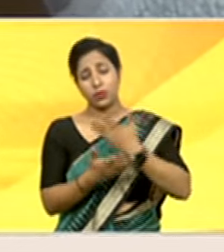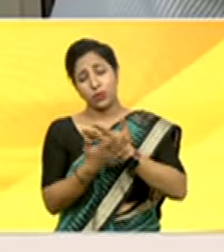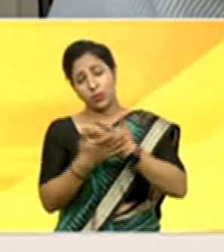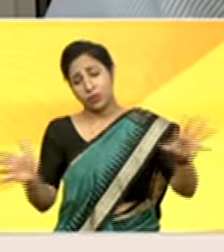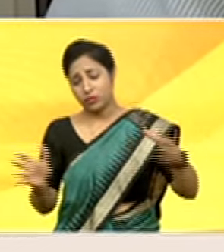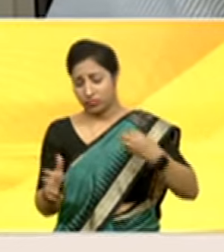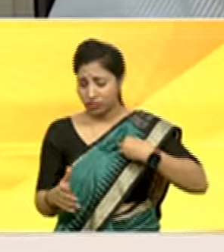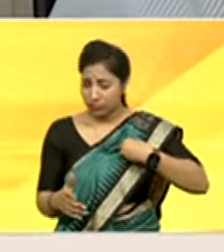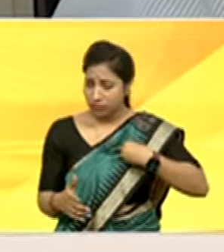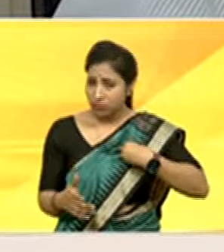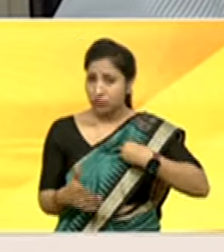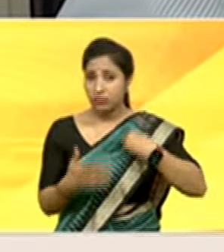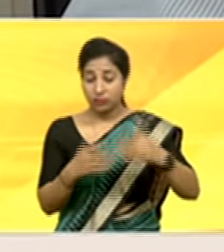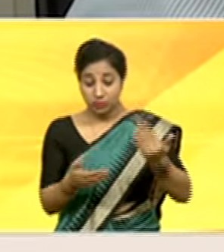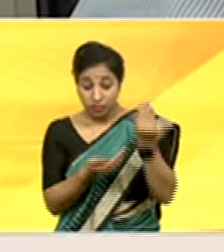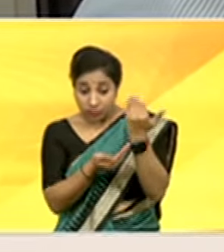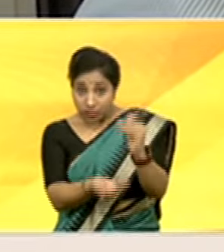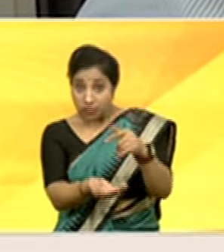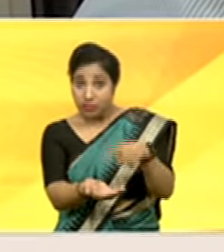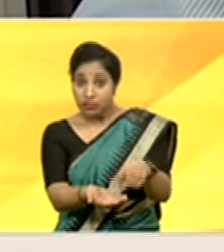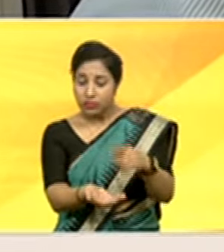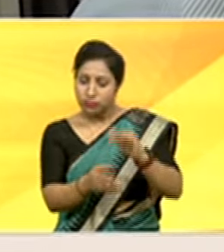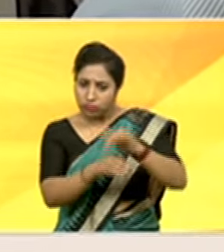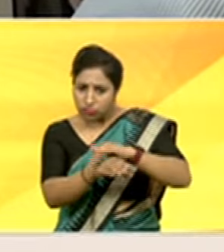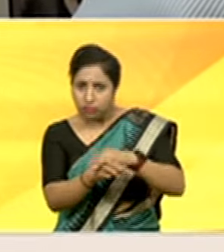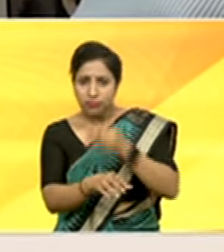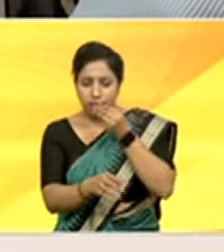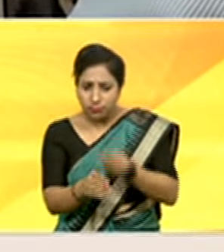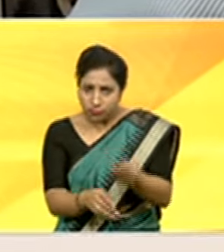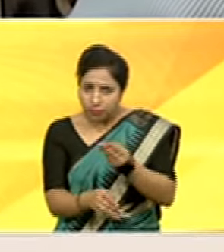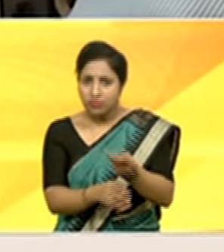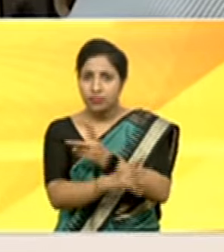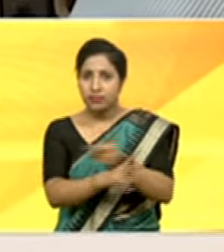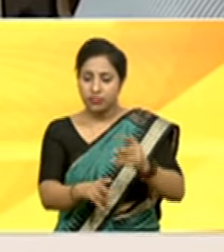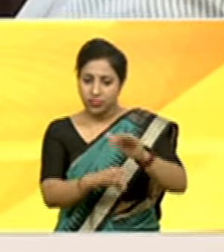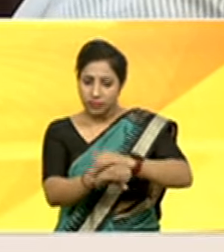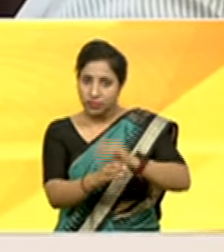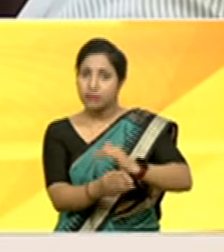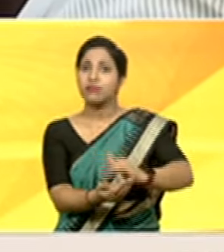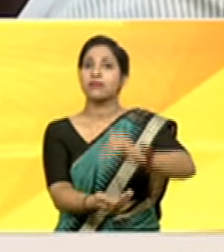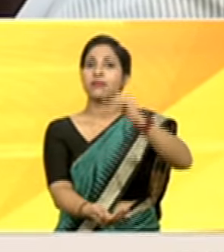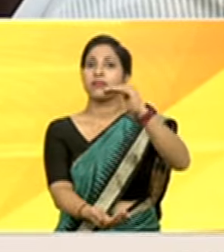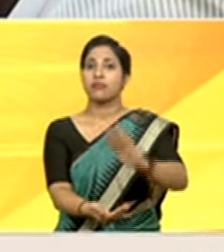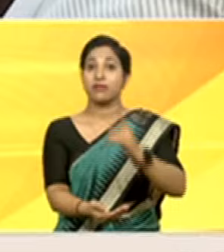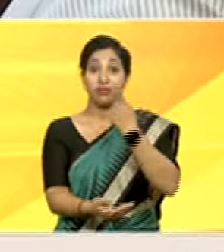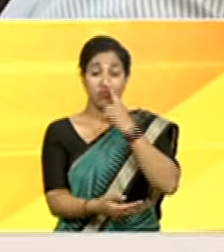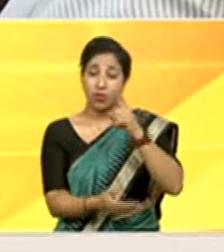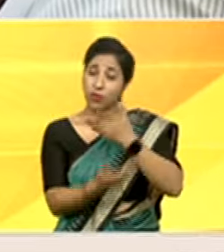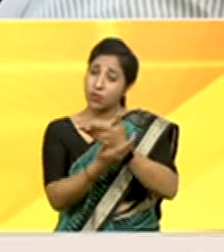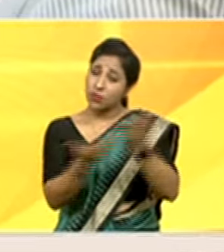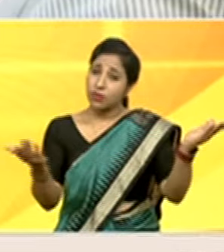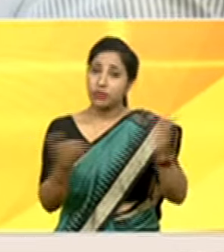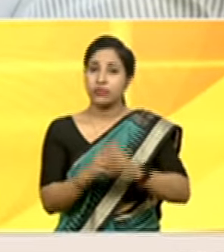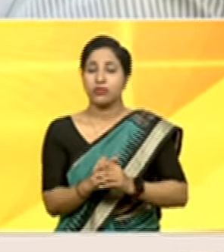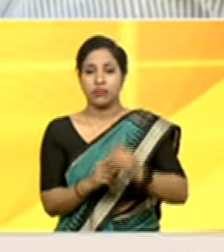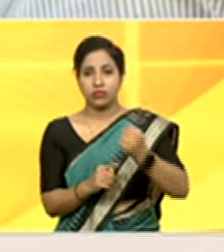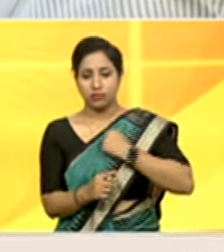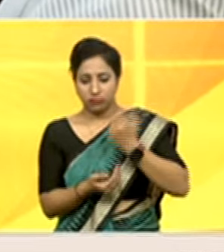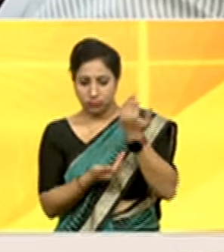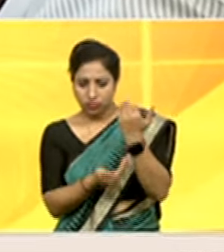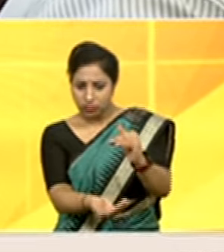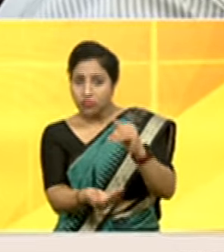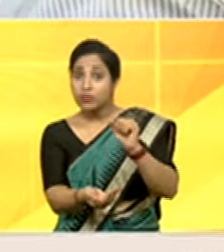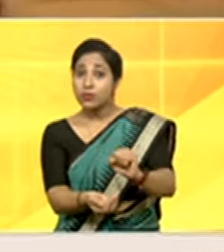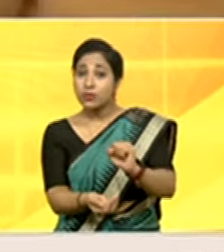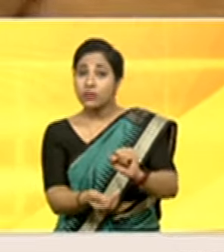सहकर भी अपने बच्चे का पालन पोशन करती है हर मां अपने बच्चे